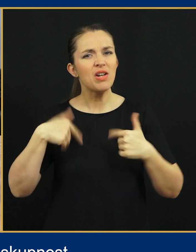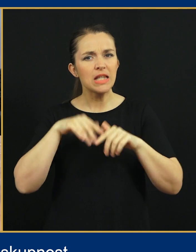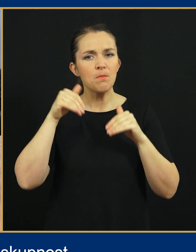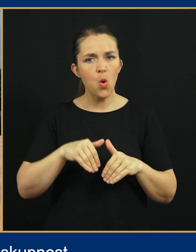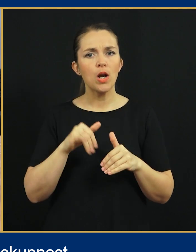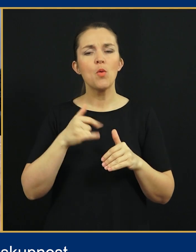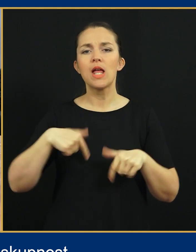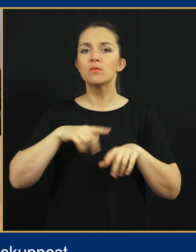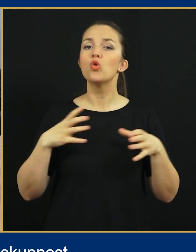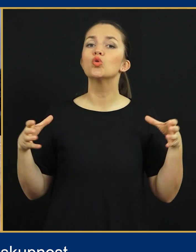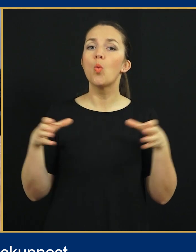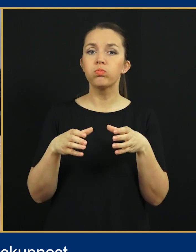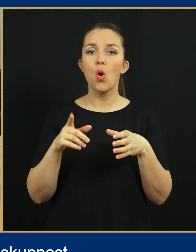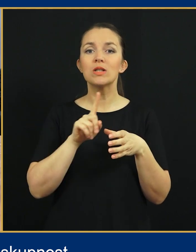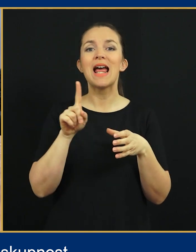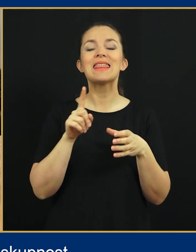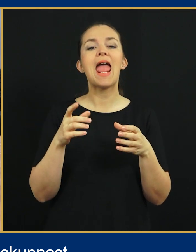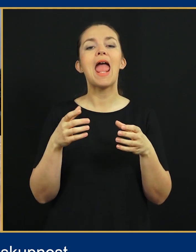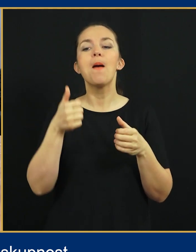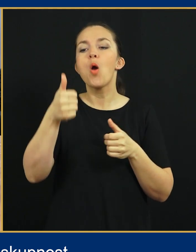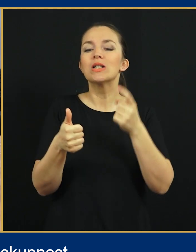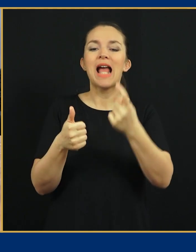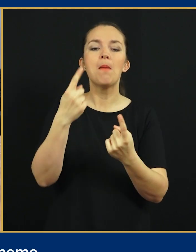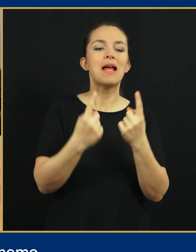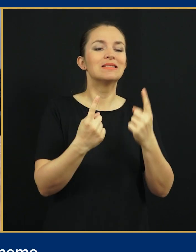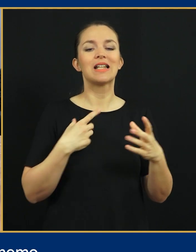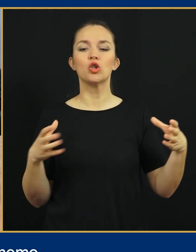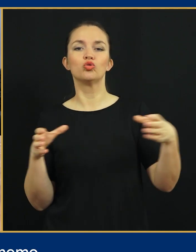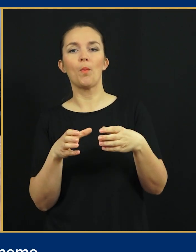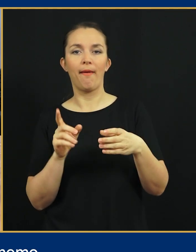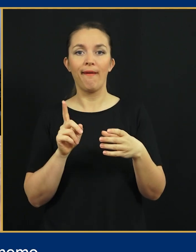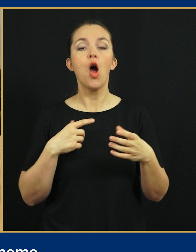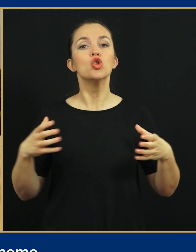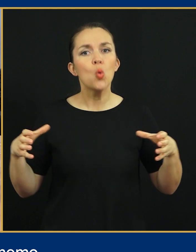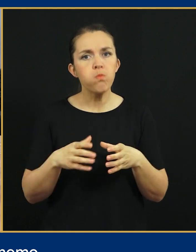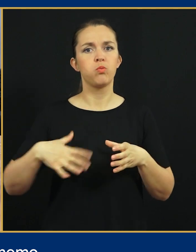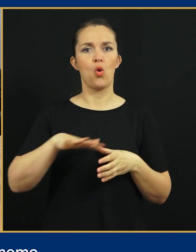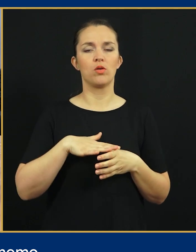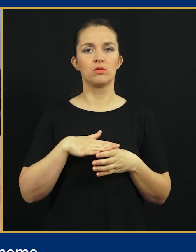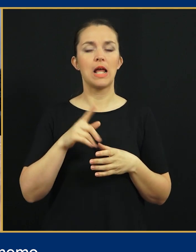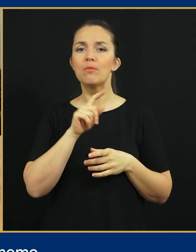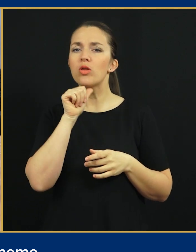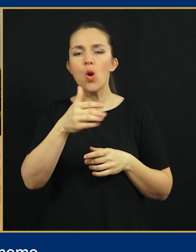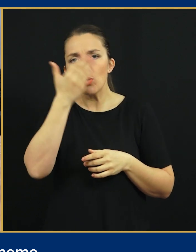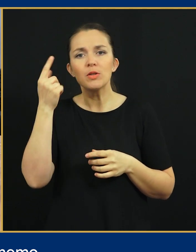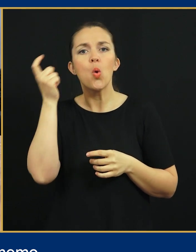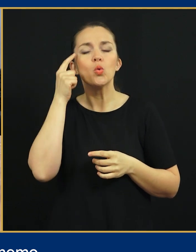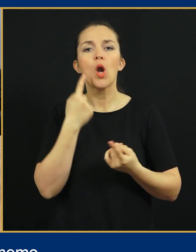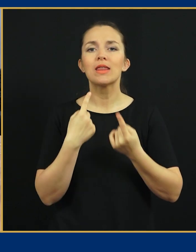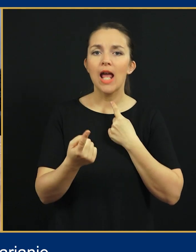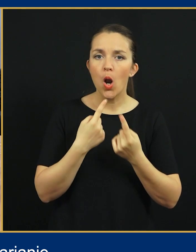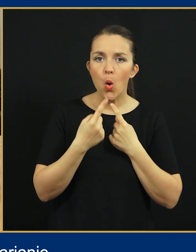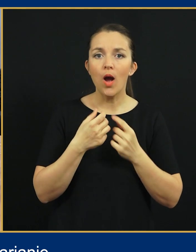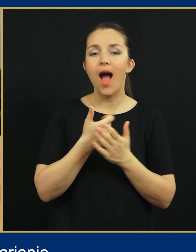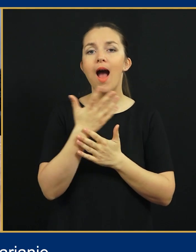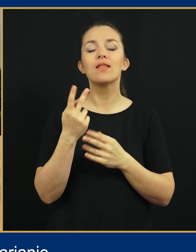moramo, da smo skupnost, ne združba posameznikov. Kot skupnost nikoli ne smemo pozabiti na kulturo dialoga,